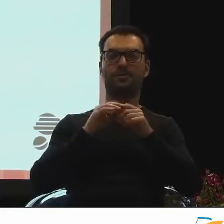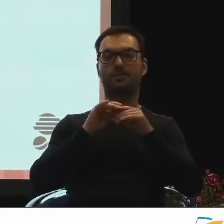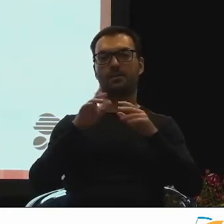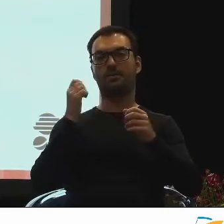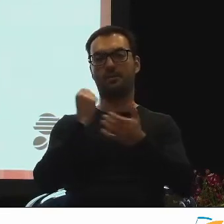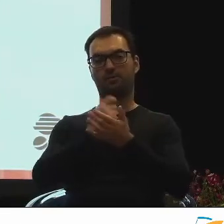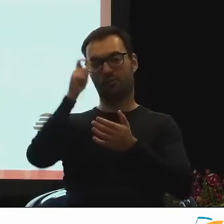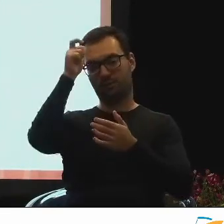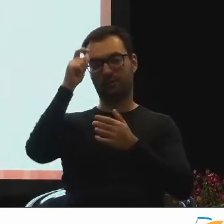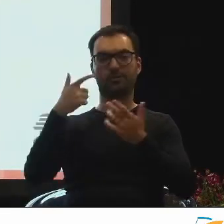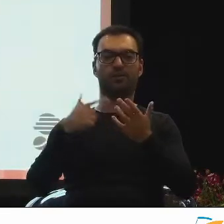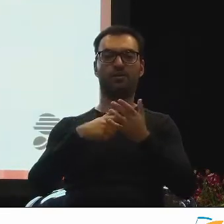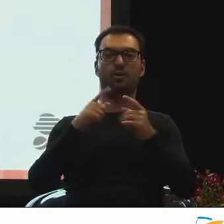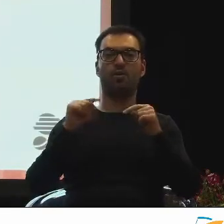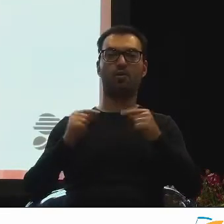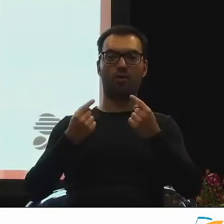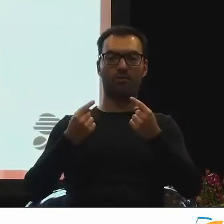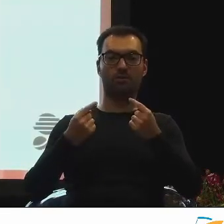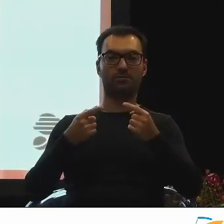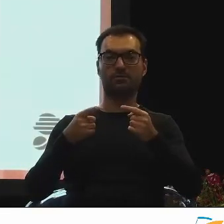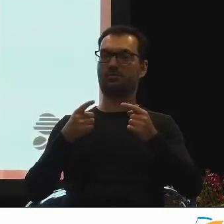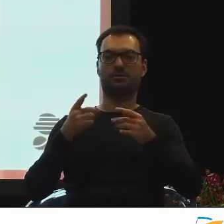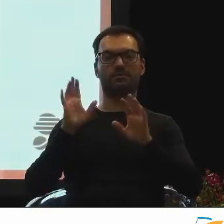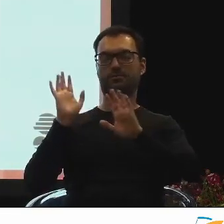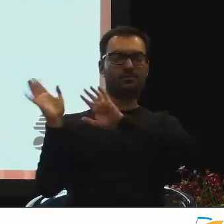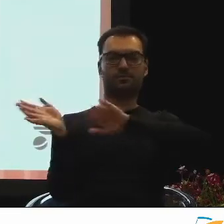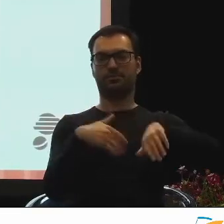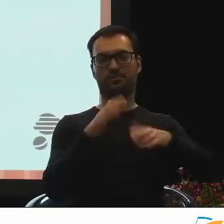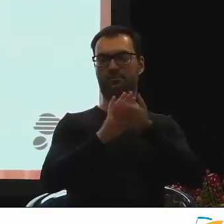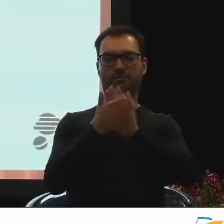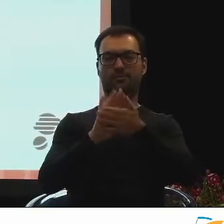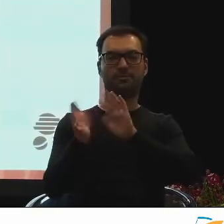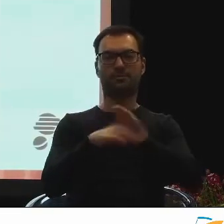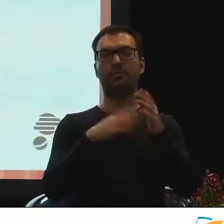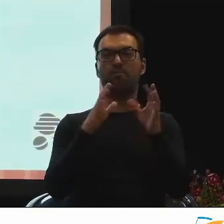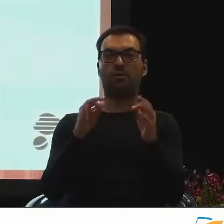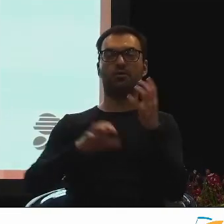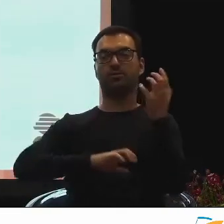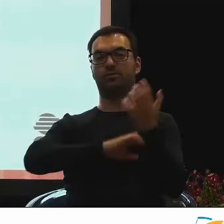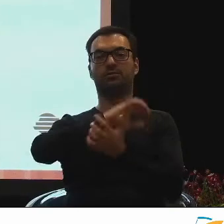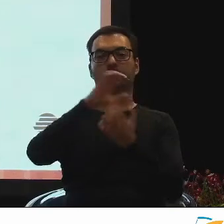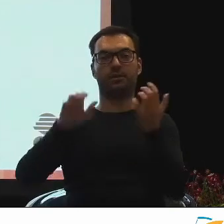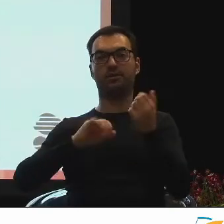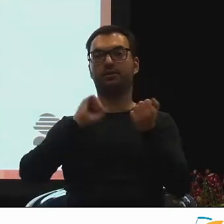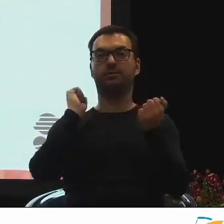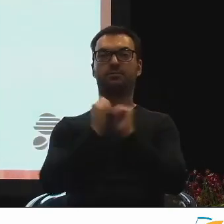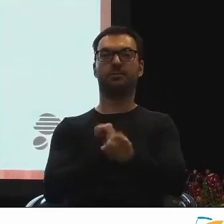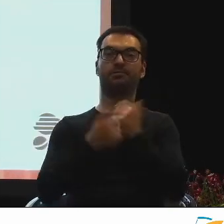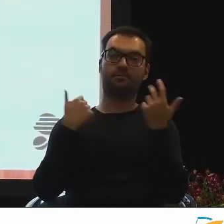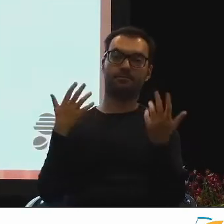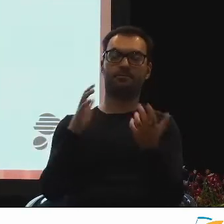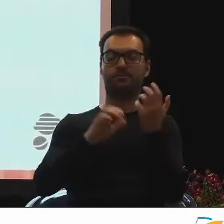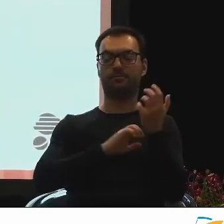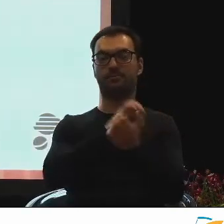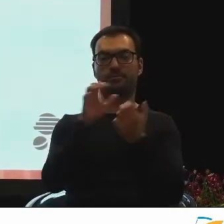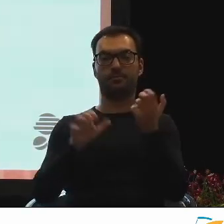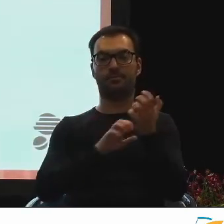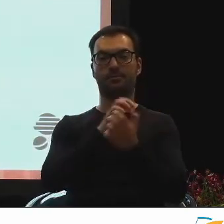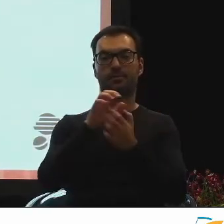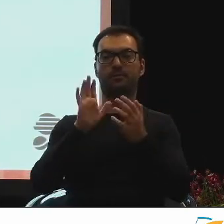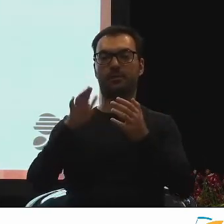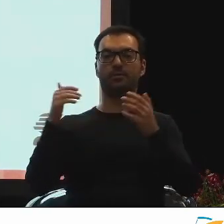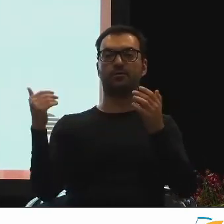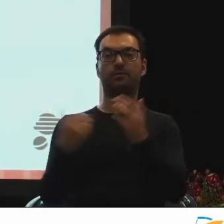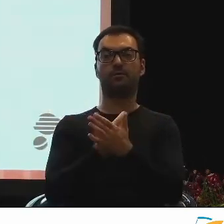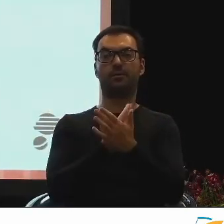czy rażących naruszeń praw człowieka, konflikty zostały zakopane ze względu na to, że po prostu świat się zmienił, świat